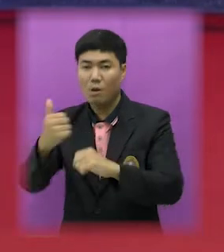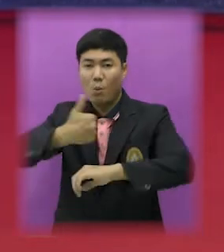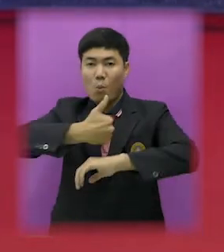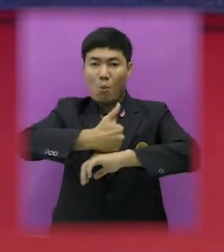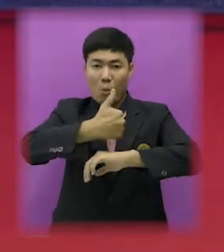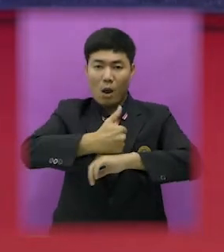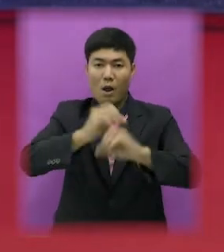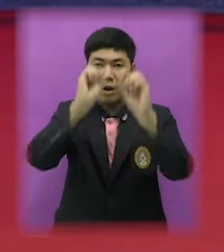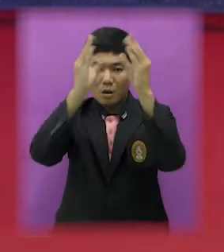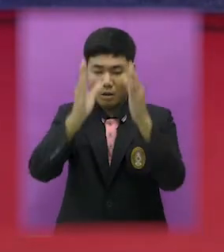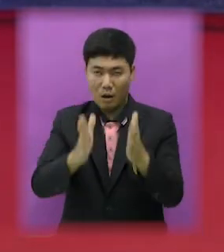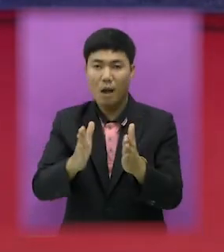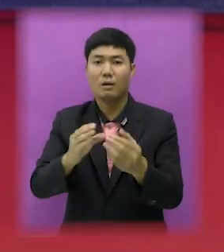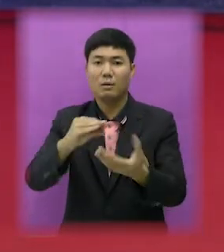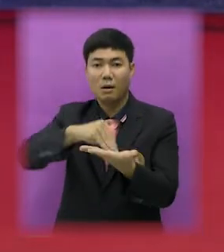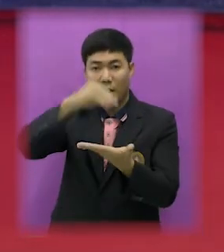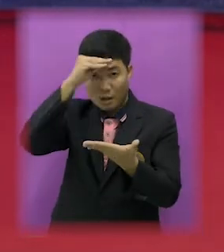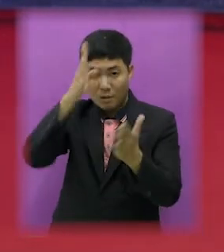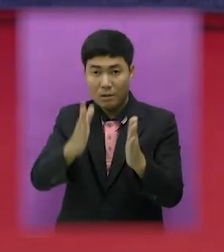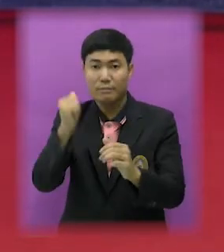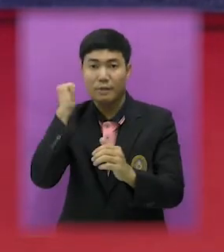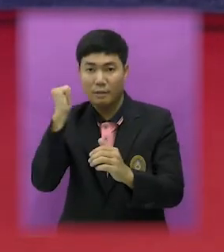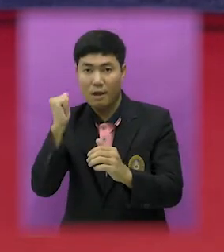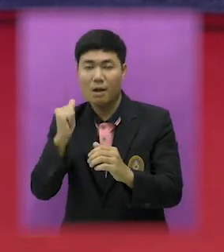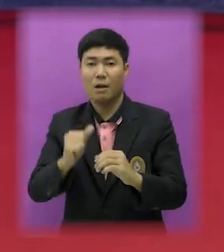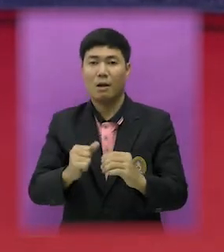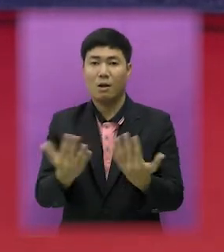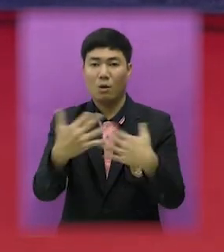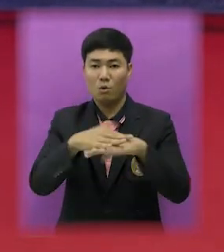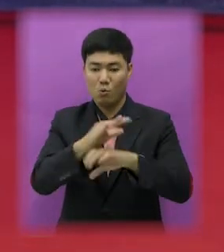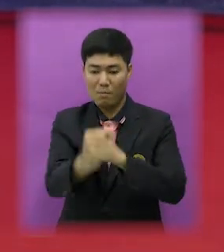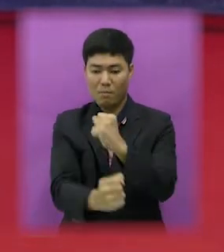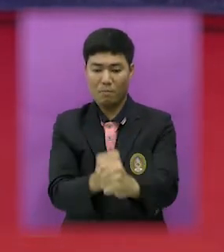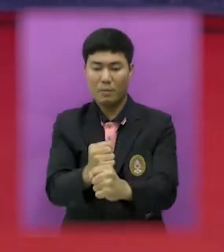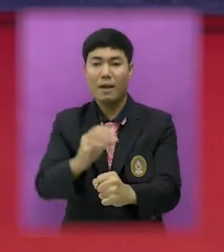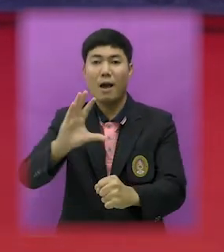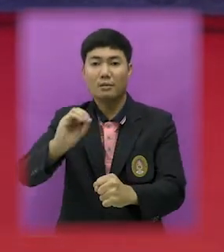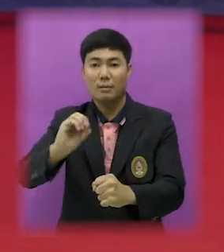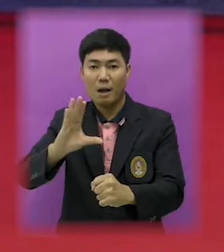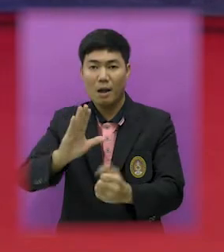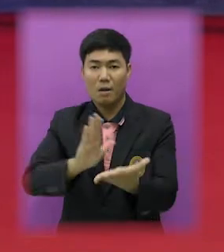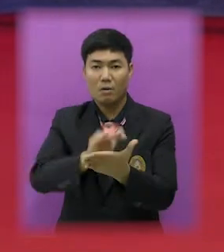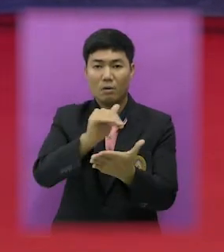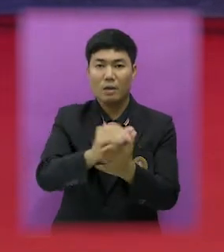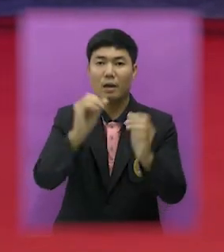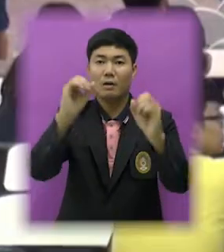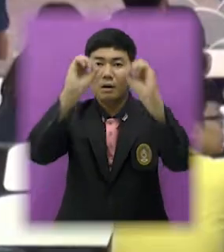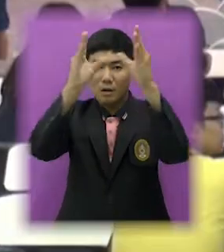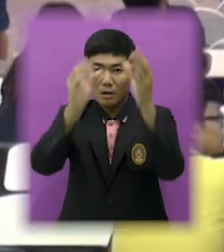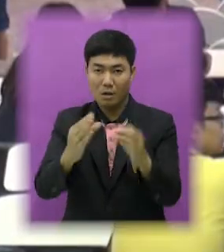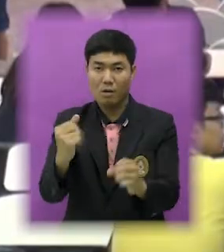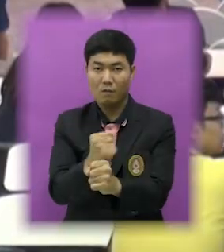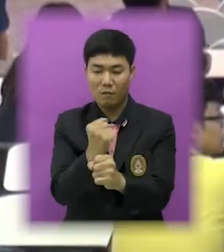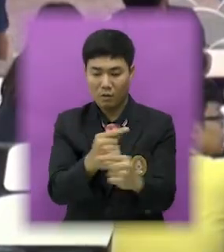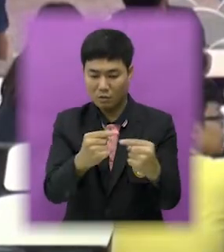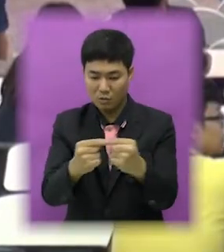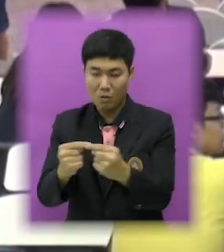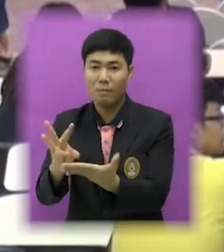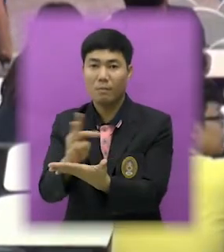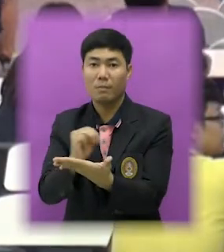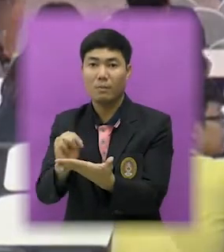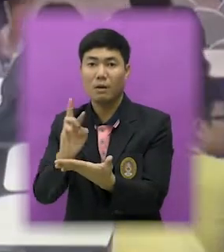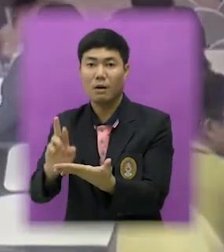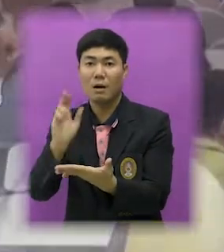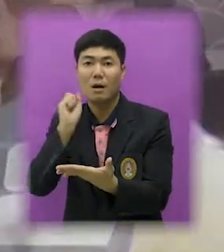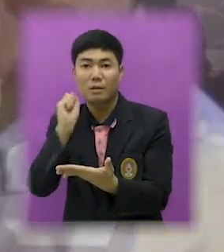ารคณาจารย์และศิษย์เก่าและประกอบกันเนื่องในโอกาสครบรอบ55ปีจากโรงเรียนฝึกหัดครูสู่มหาวิทยาลัย